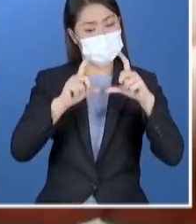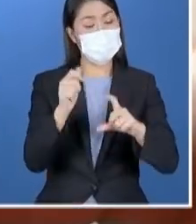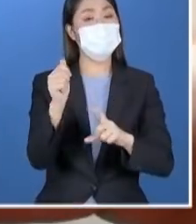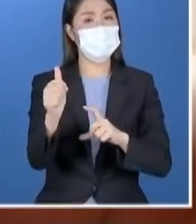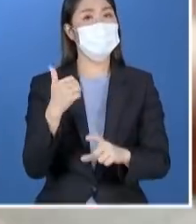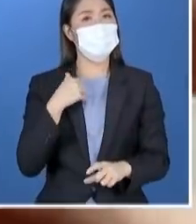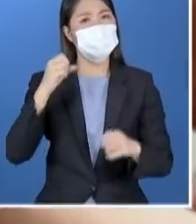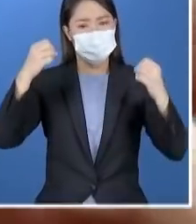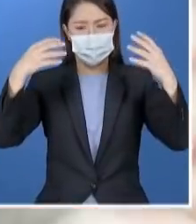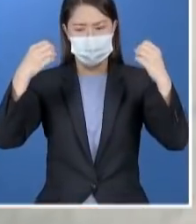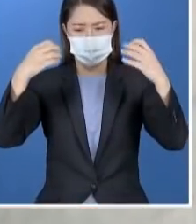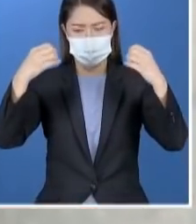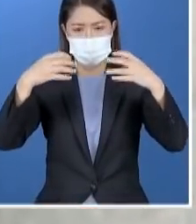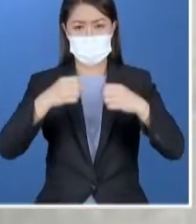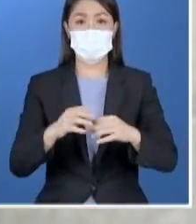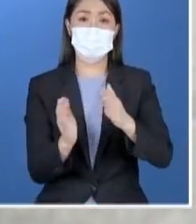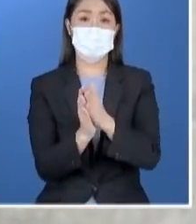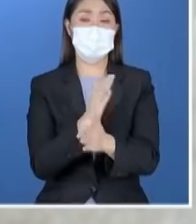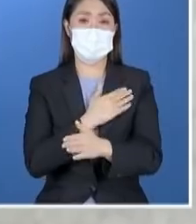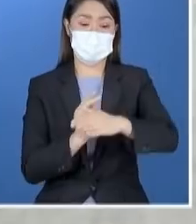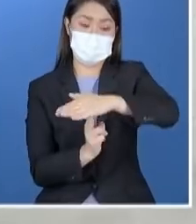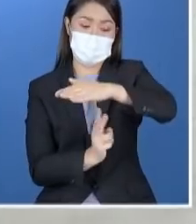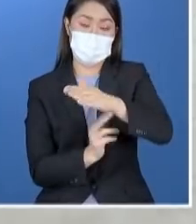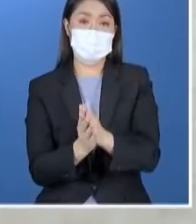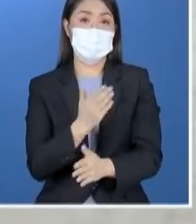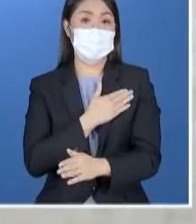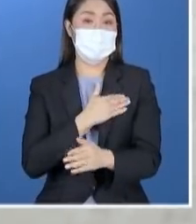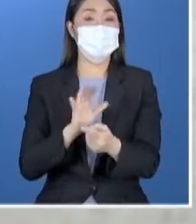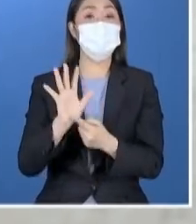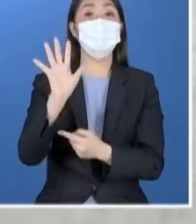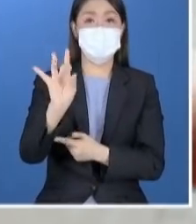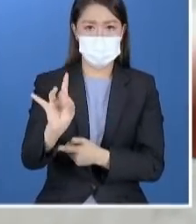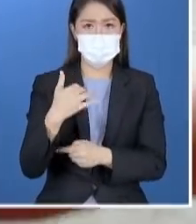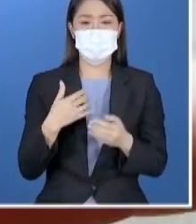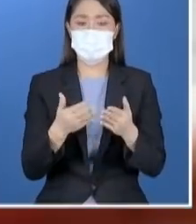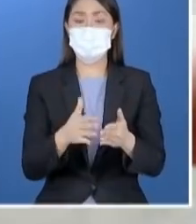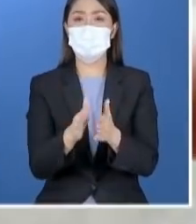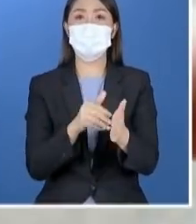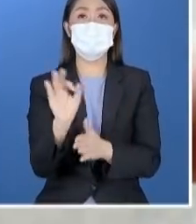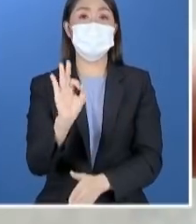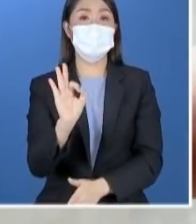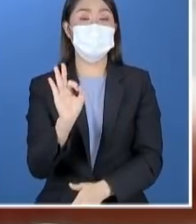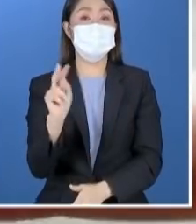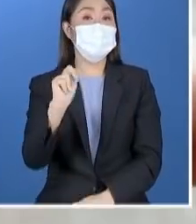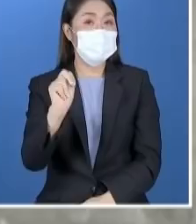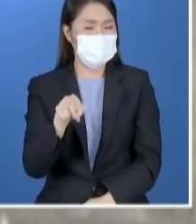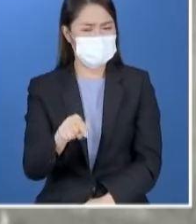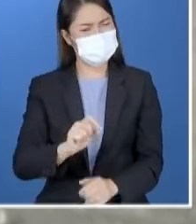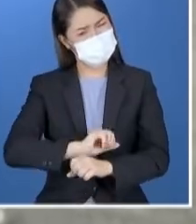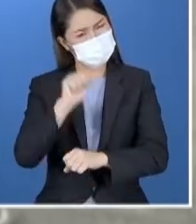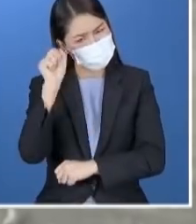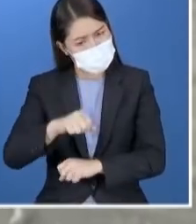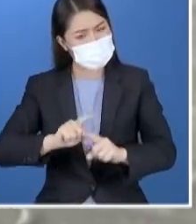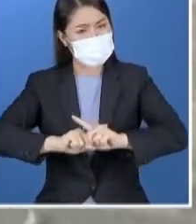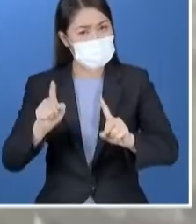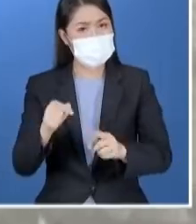ได้แล้วก็มีไฟอยู่ที่พระราม8ช่วงเวลา 2:30 น.แล้วก็เห็นเรือลำหนึ่งมีไฟสีน้ำเงินอยู่ข้างล่างก็ไม่แน่ชัดว่าใช่ล